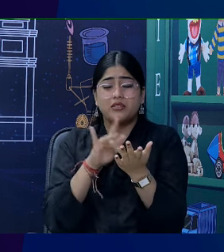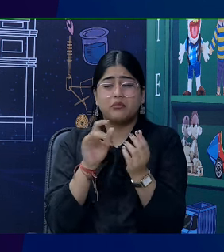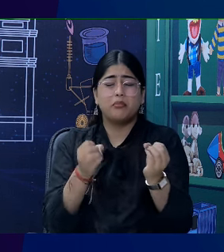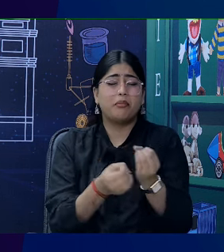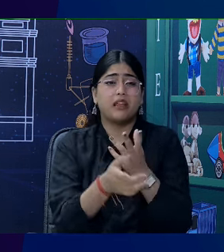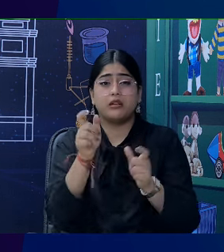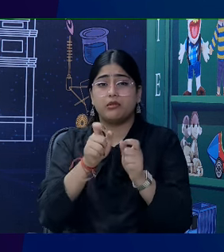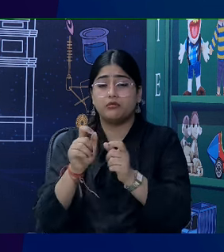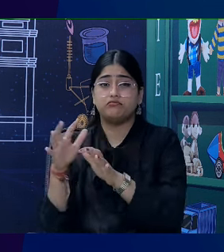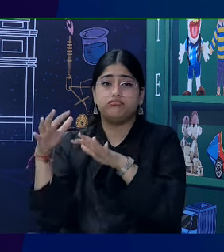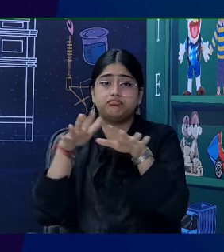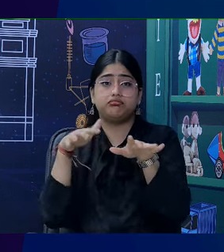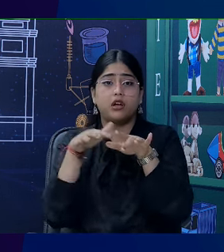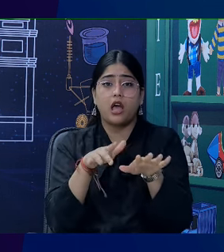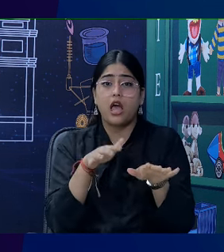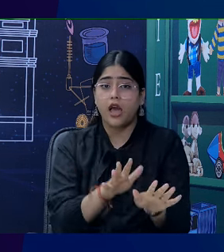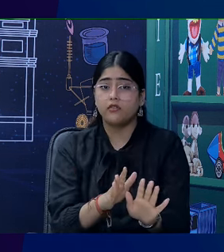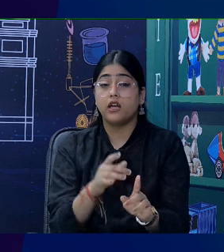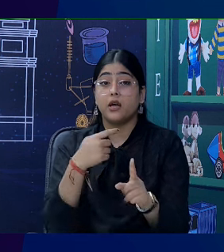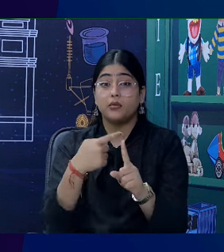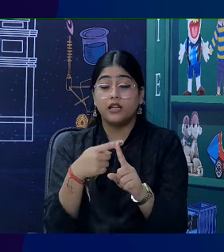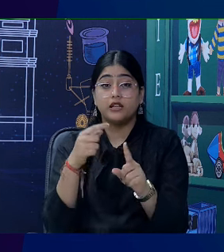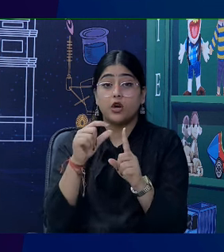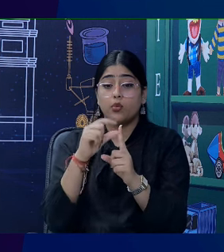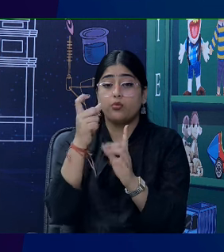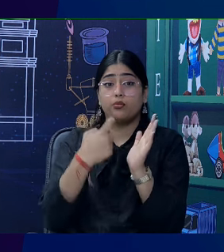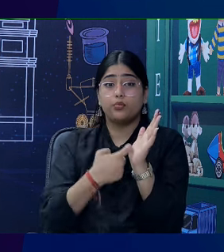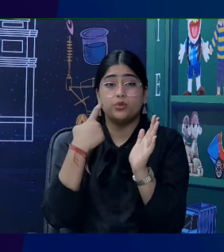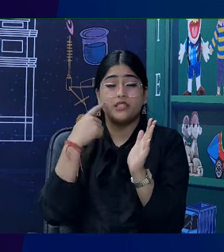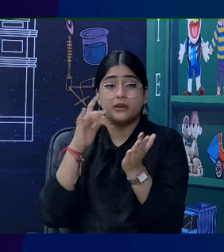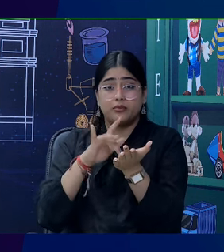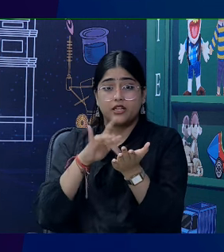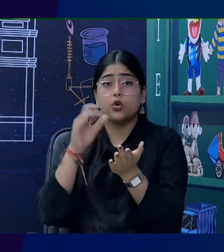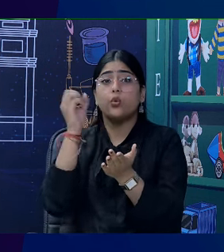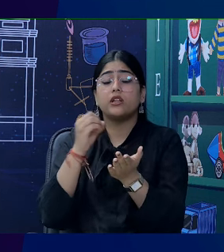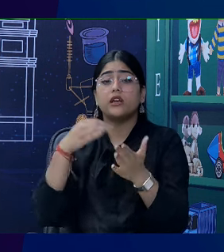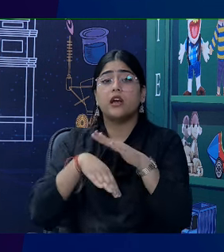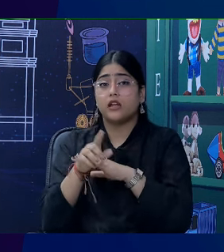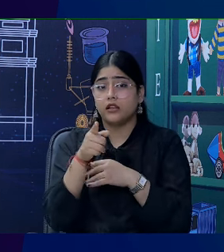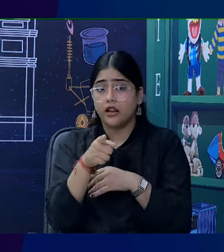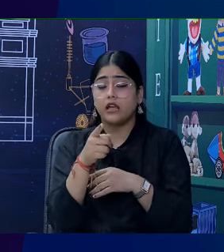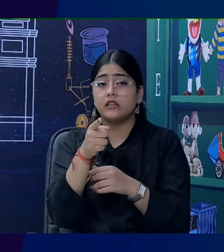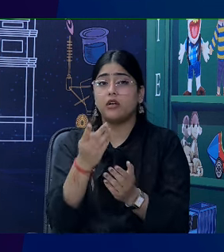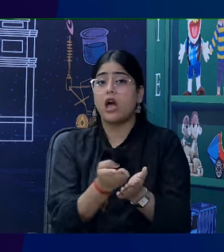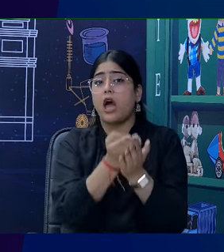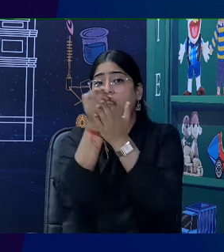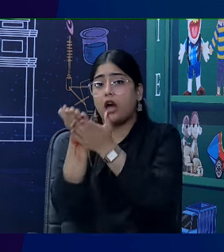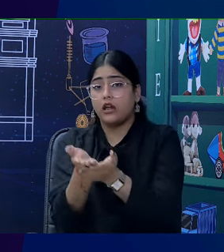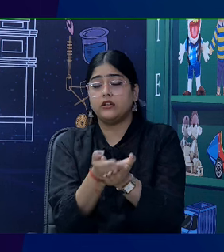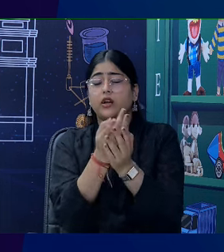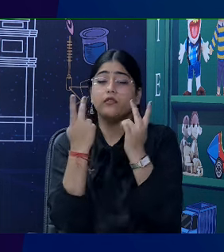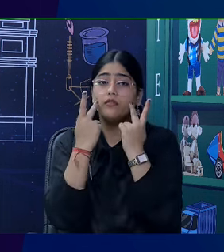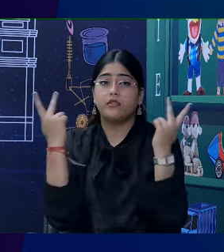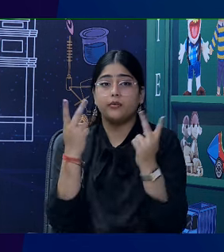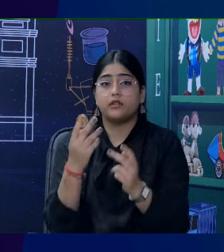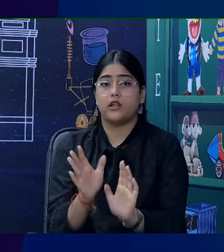है नाम बोले तो लोग उसको जगन्नाथ से ही रिलेट करते हैं और एक आरती जो है यहां पर एक खास बात है इसकी हा वो बहुत ही मेन वहां की चीज है जो कोई